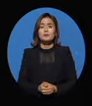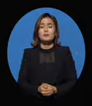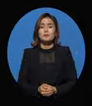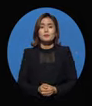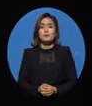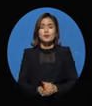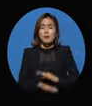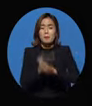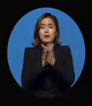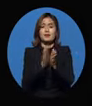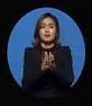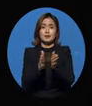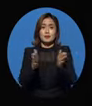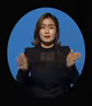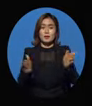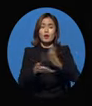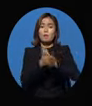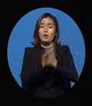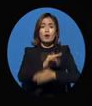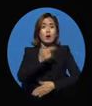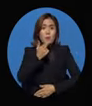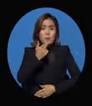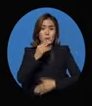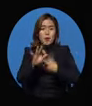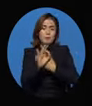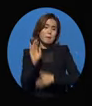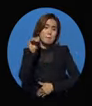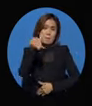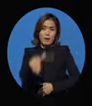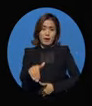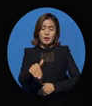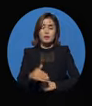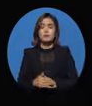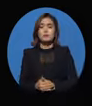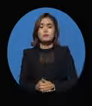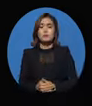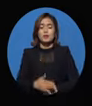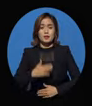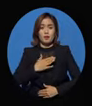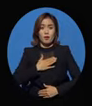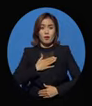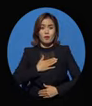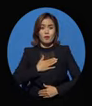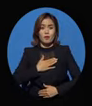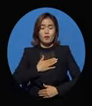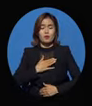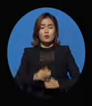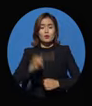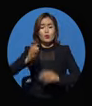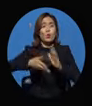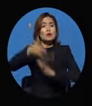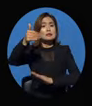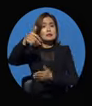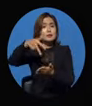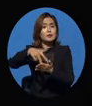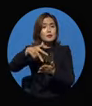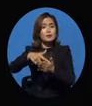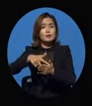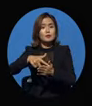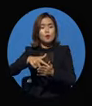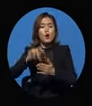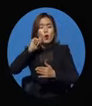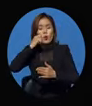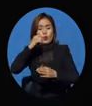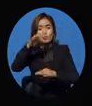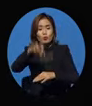변화의 시작입니다 변화 좌악 않으면 침몰 합니다 저속령 길 인천 광역시 정으로 부도 에게 인천을